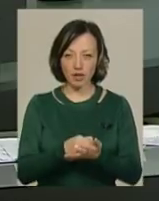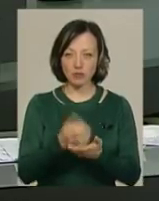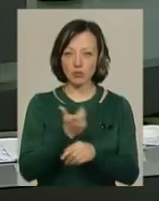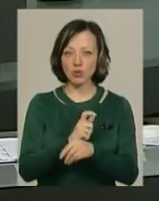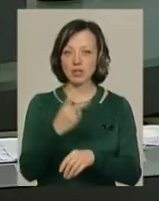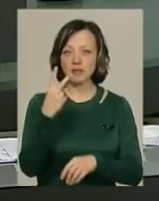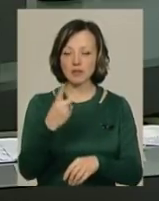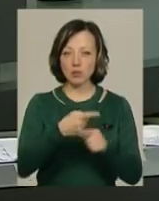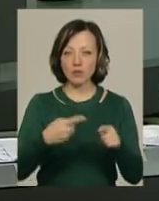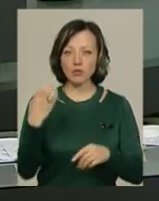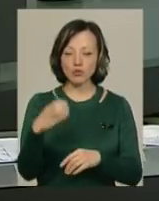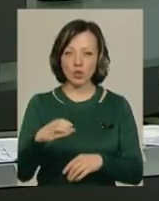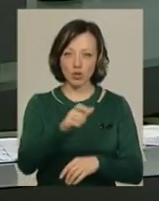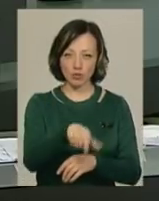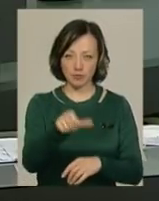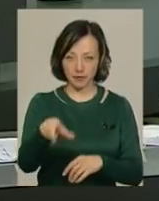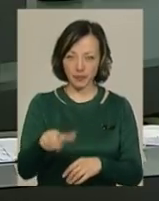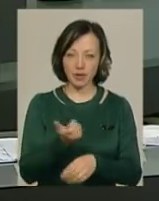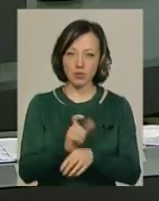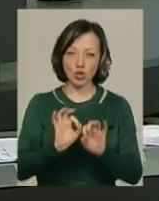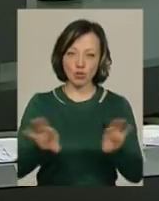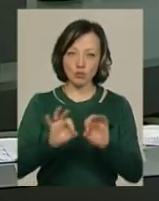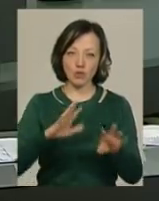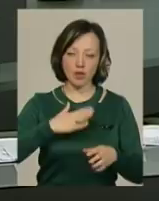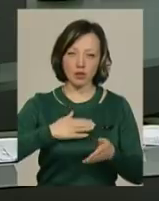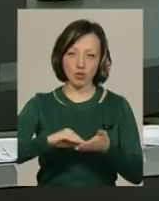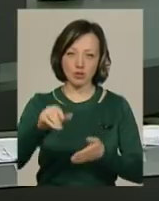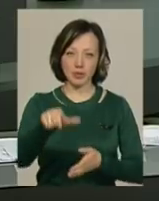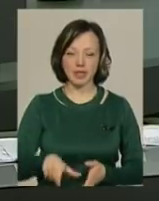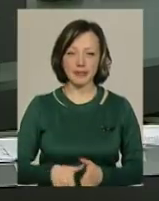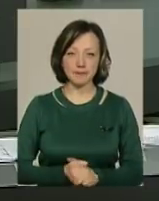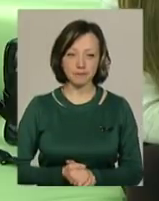понад 2,5 сотні містян. Більше розповість Ольга Нісміянова.